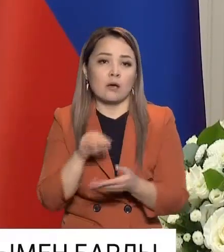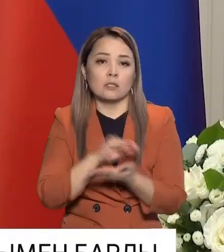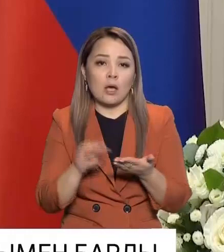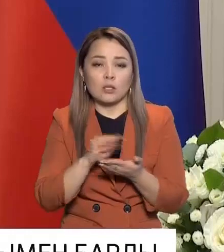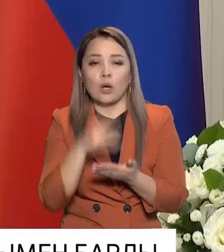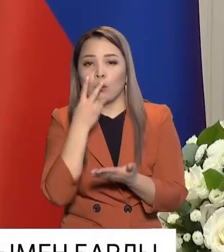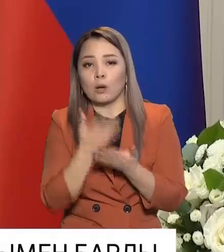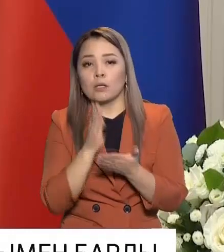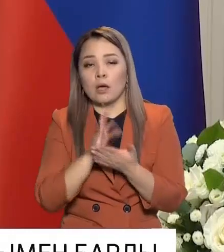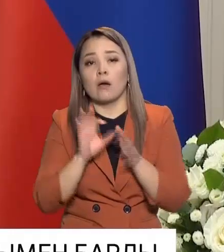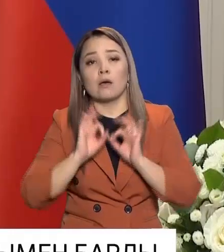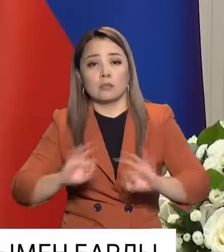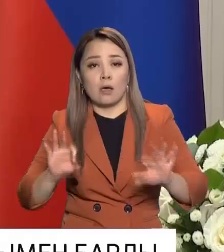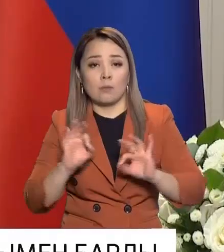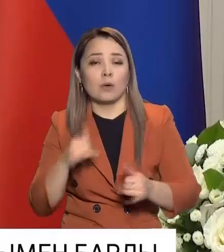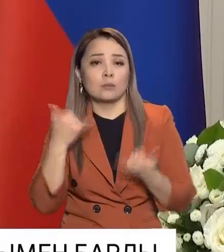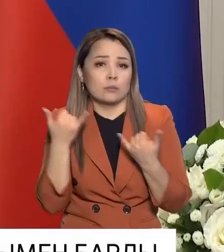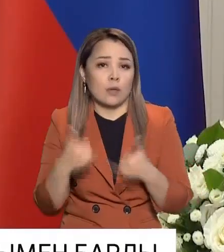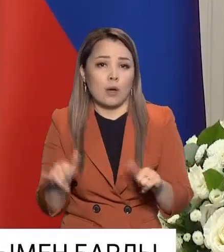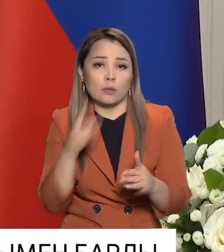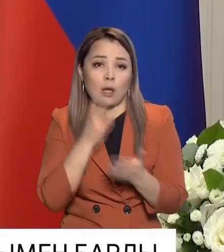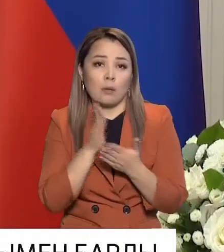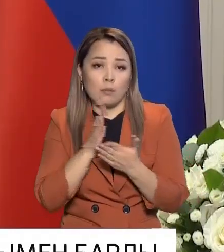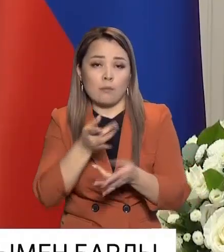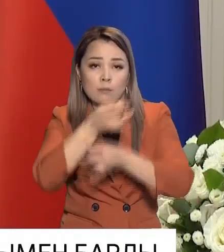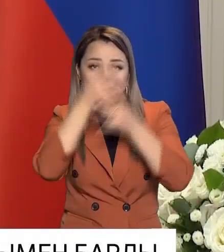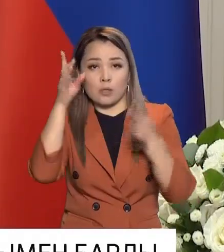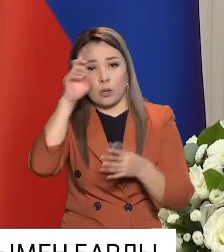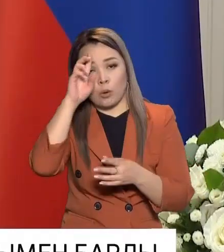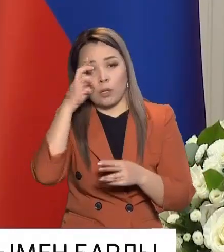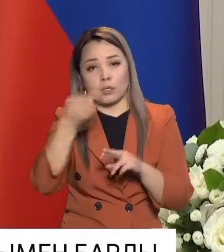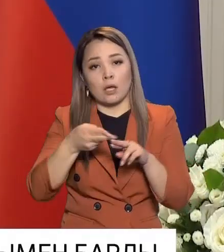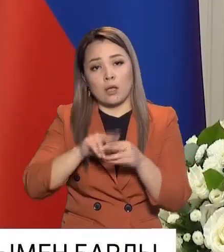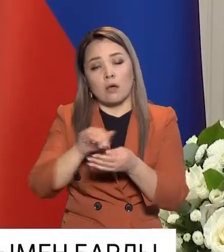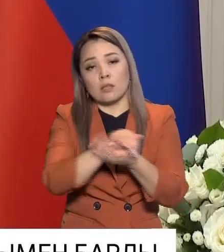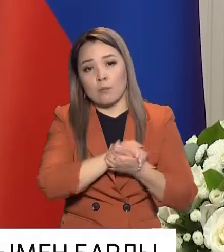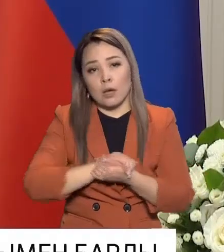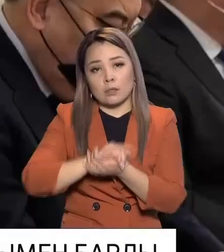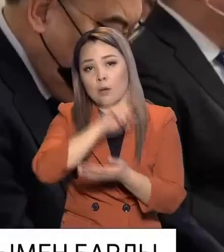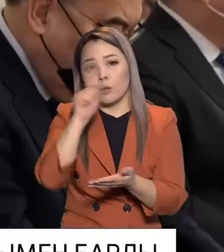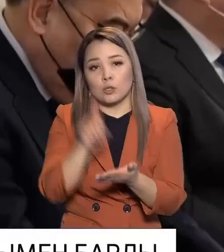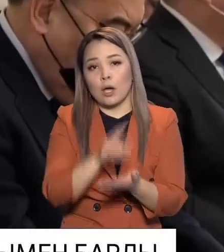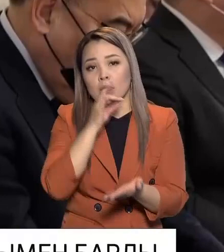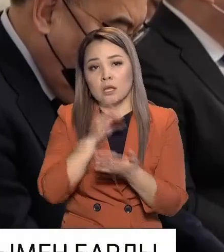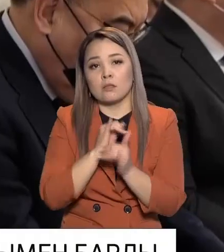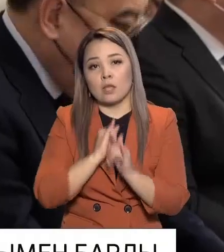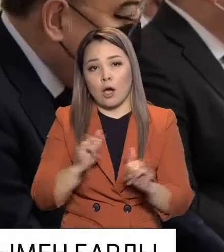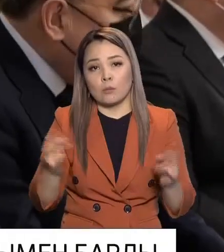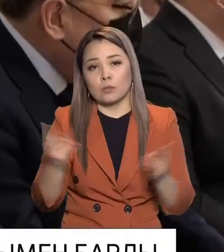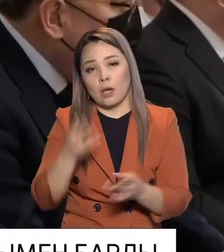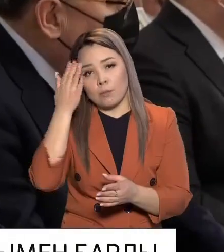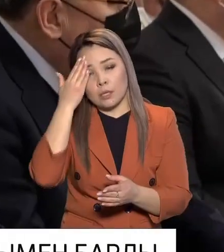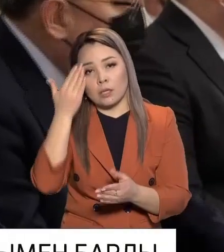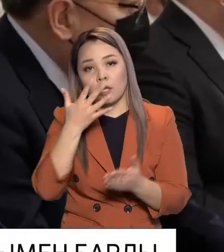көз жеткіземін. Тіпті таң қаламын. Мәдени-гуманитарлық ынтымақтастықты міндетті түрде дамыту керек деген